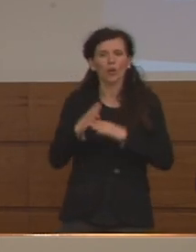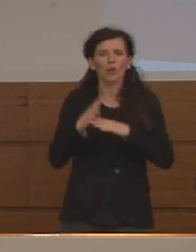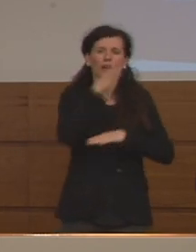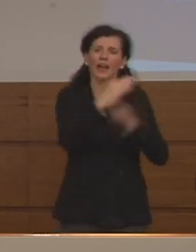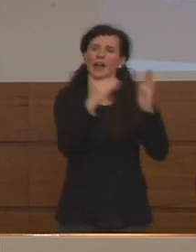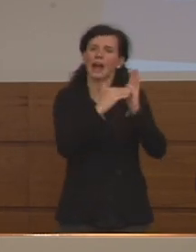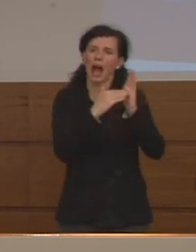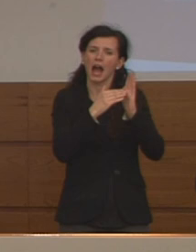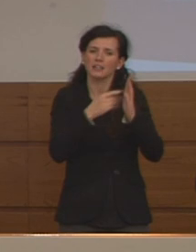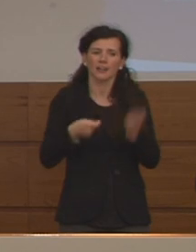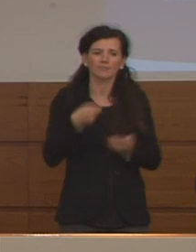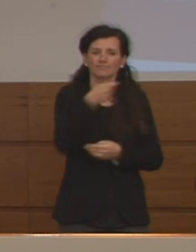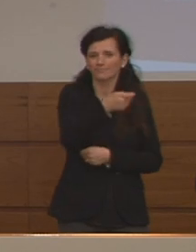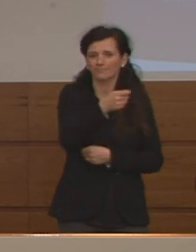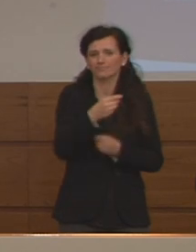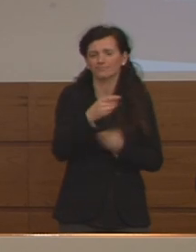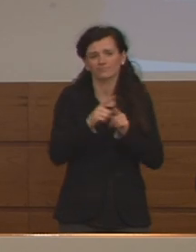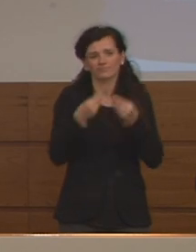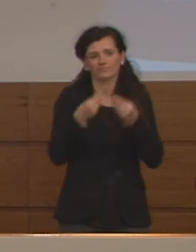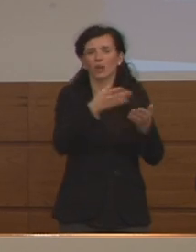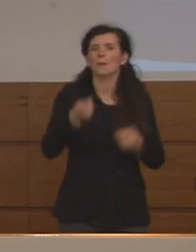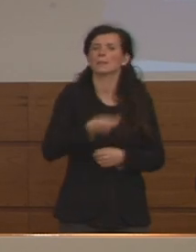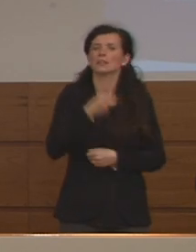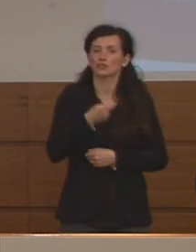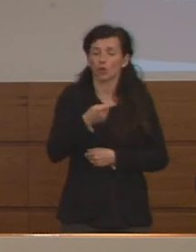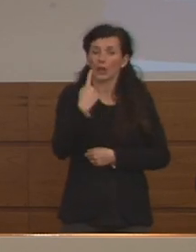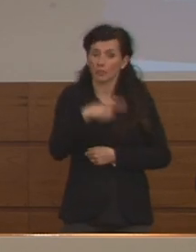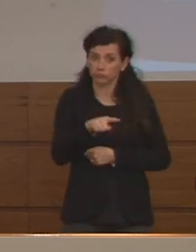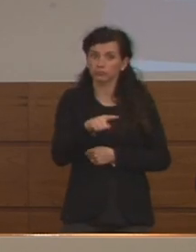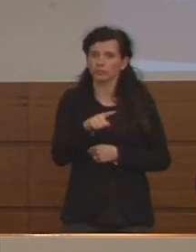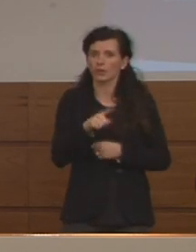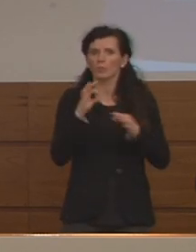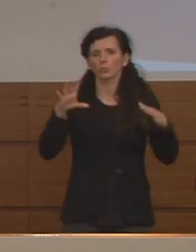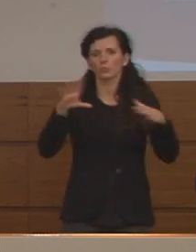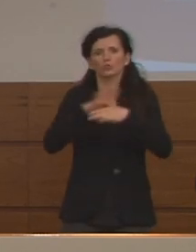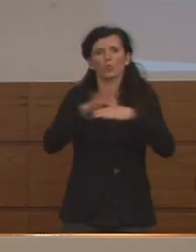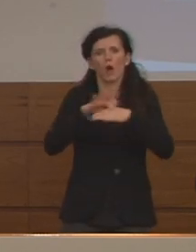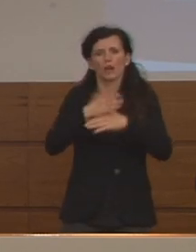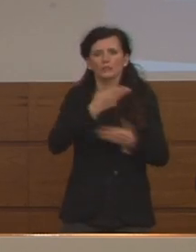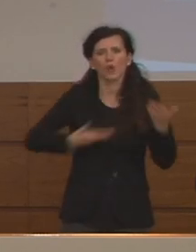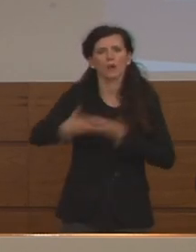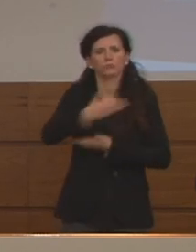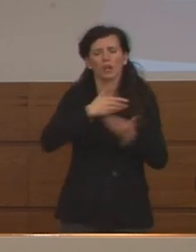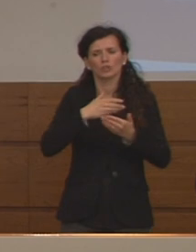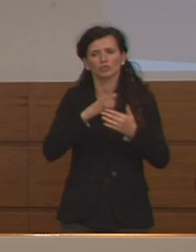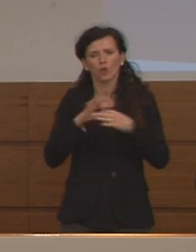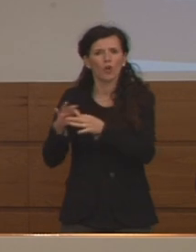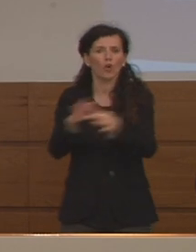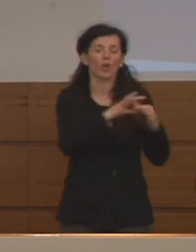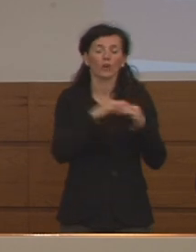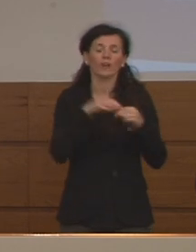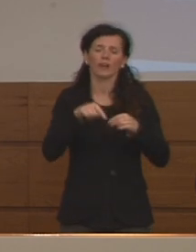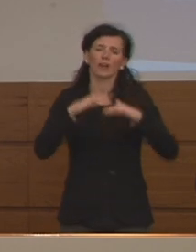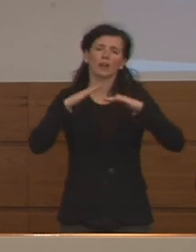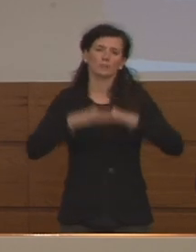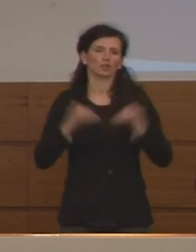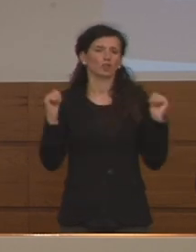che è un altro esempio di quel gioco di squadra che fa il sistema di protezione civile